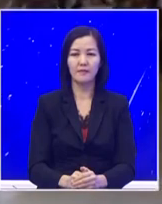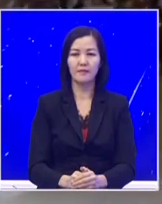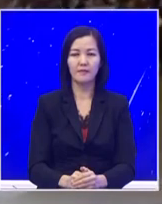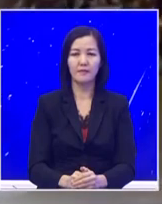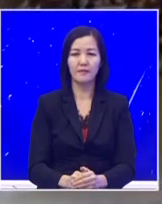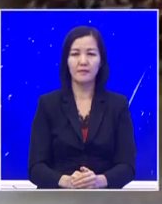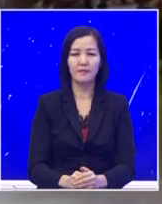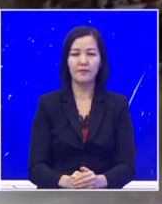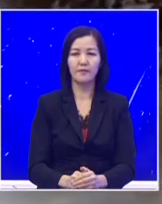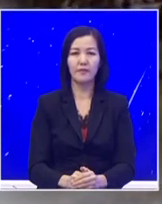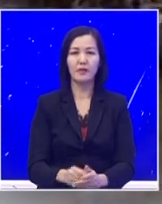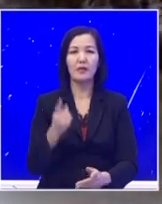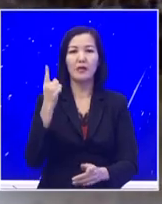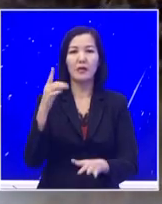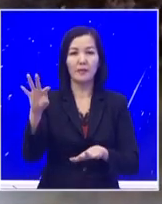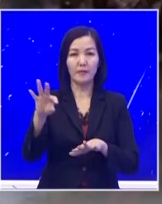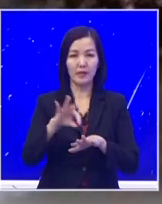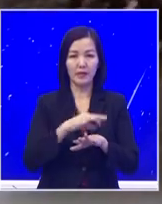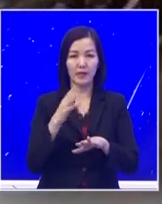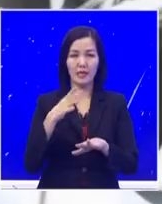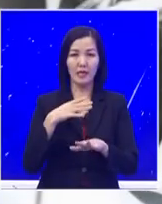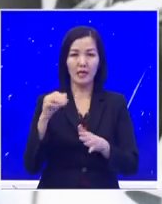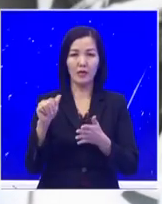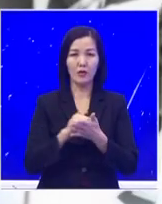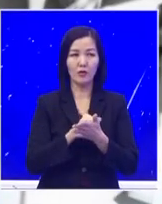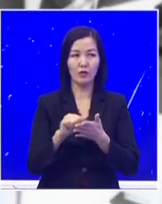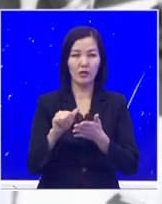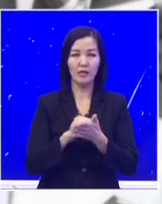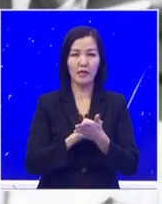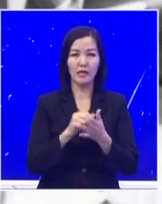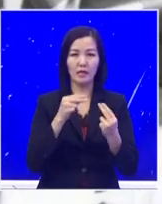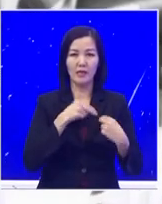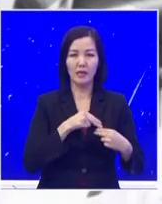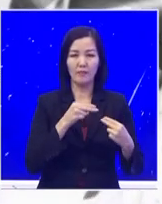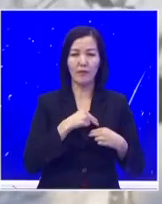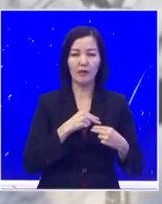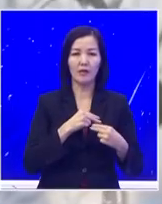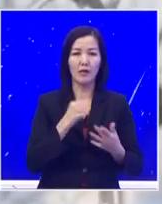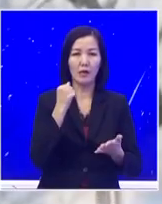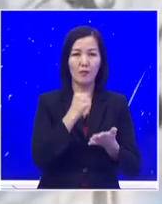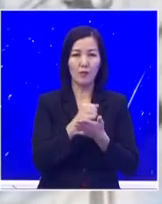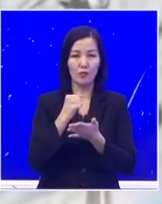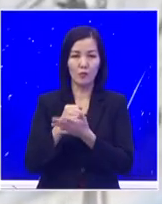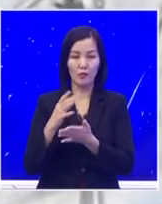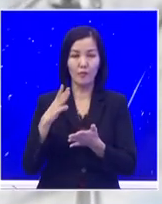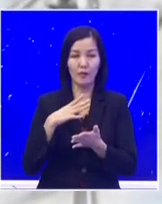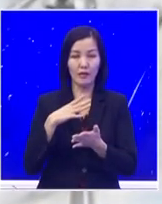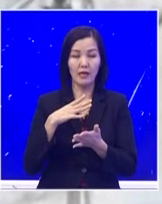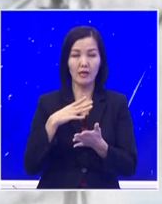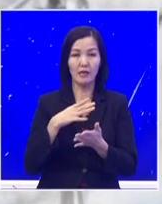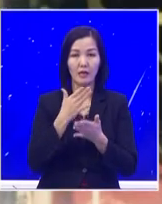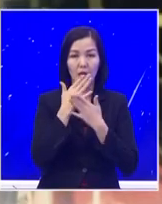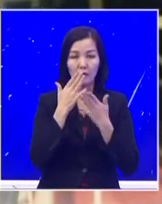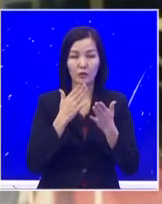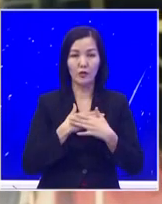Бір неке, бір қызмет. Екеуінің неке куәліктері мен еңбек кітапшаларында бір-бір мөрден ғана бар. Екеу ара махаббаттарына